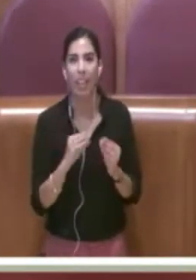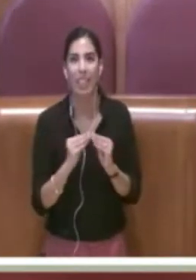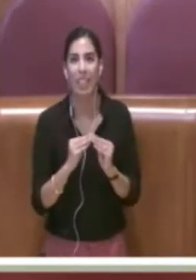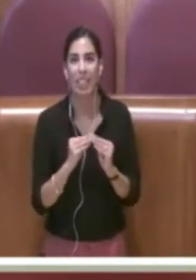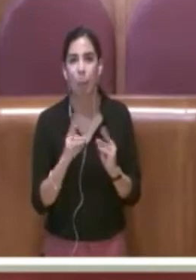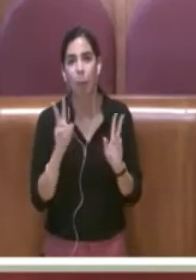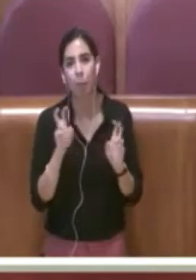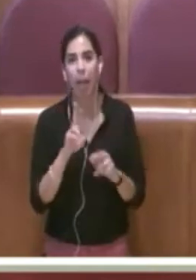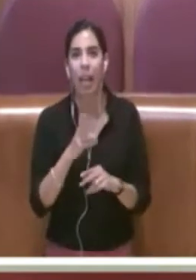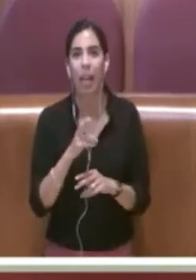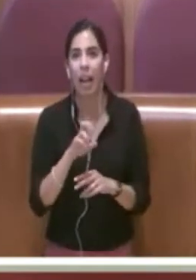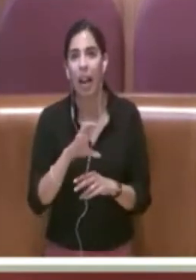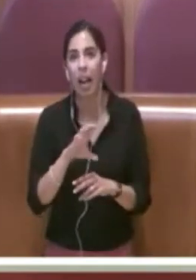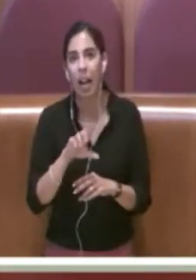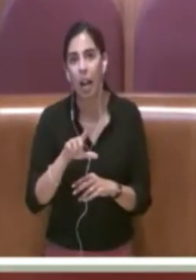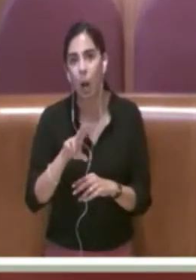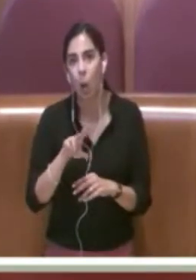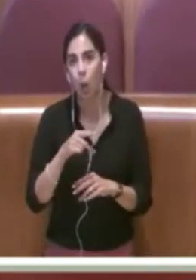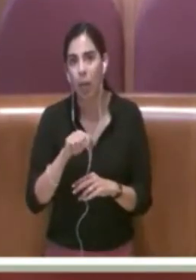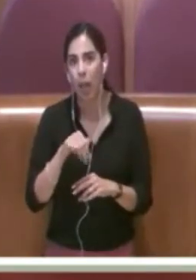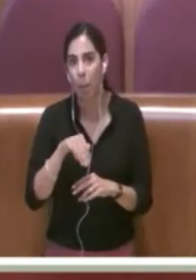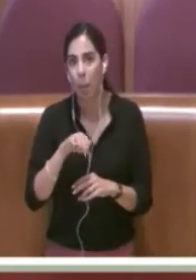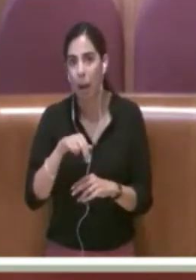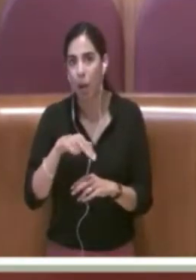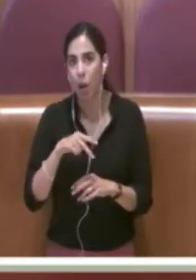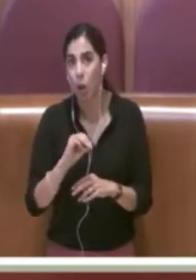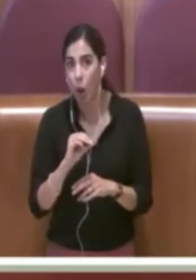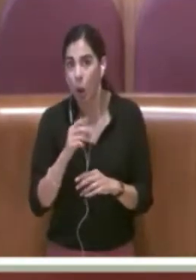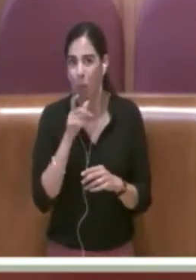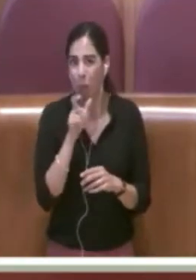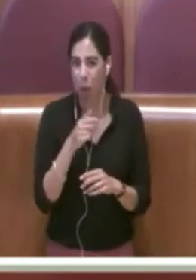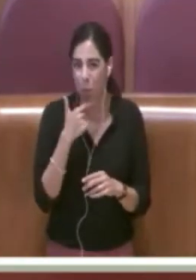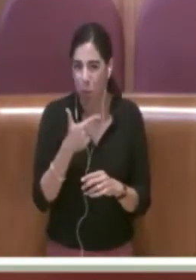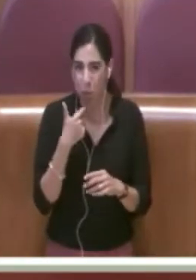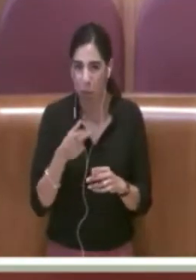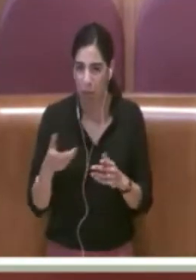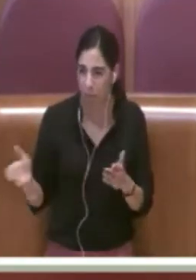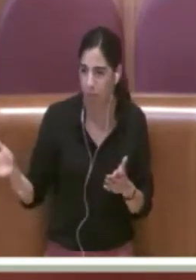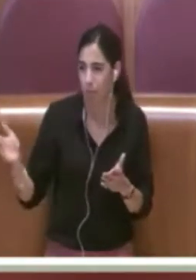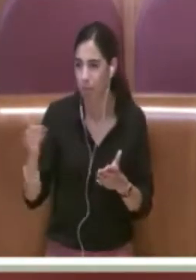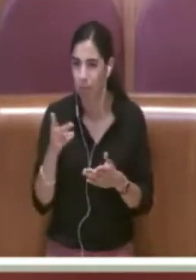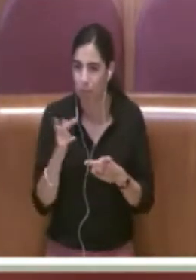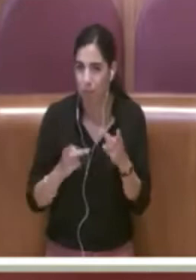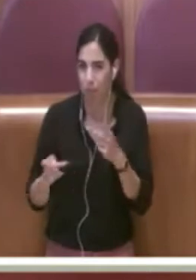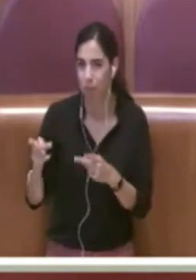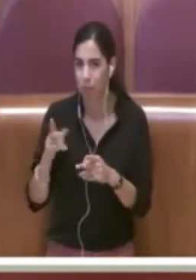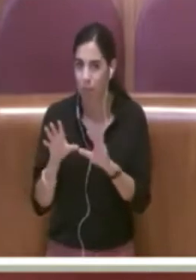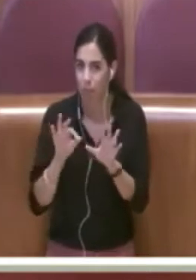è brutto, però lo utilizzo, devono rispondere a